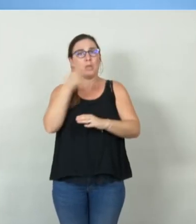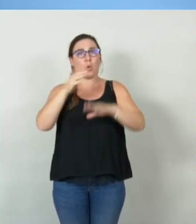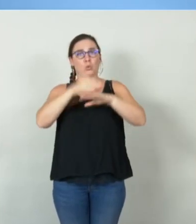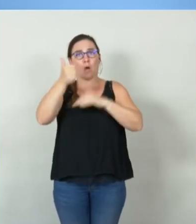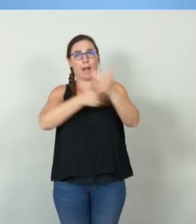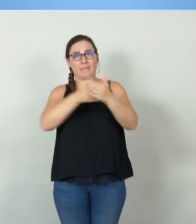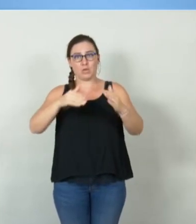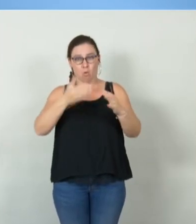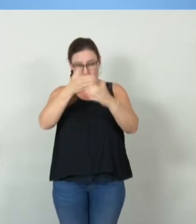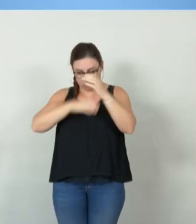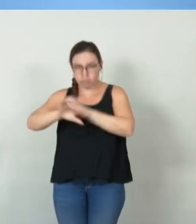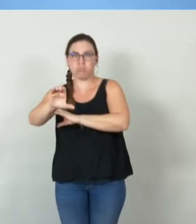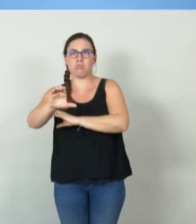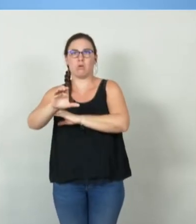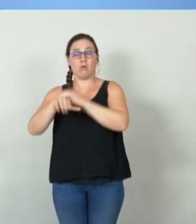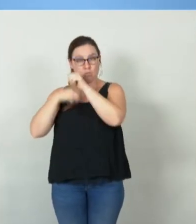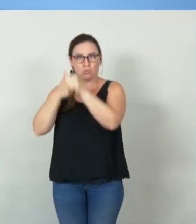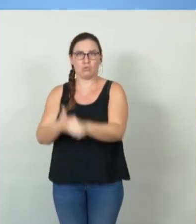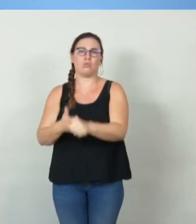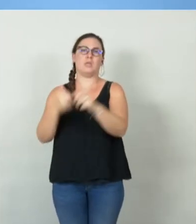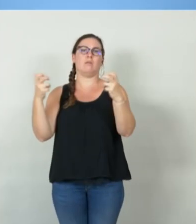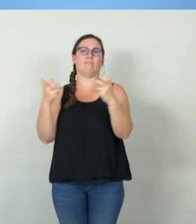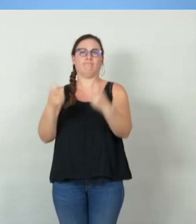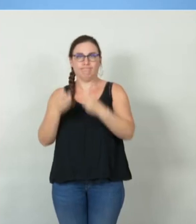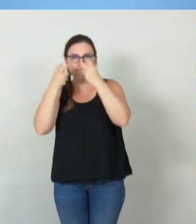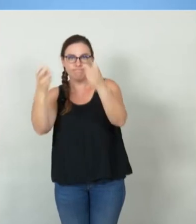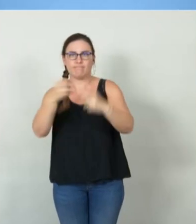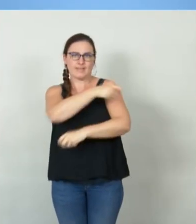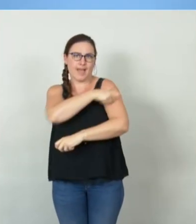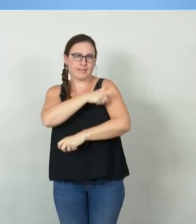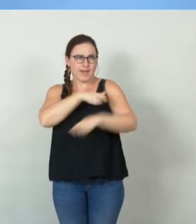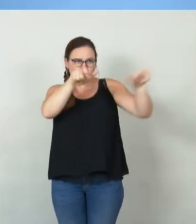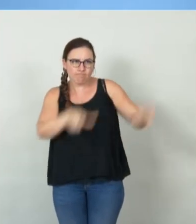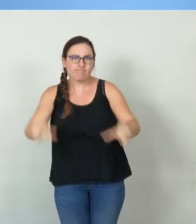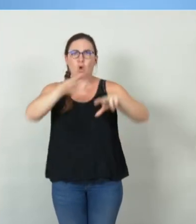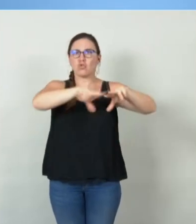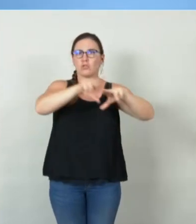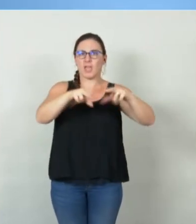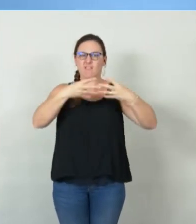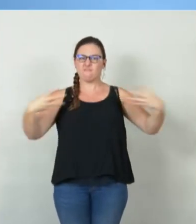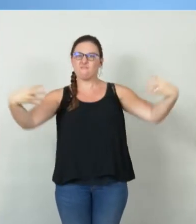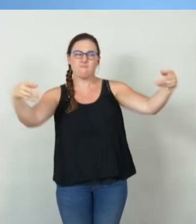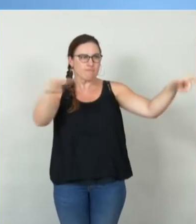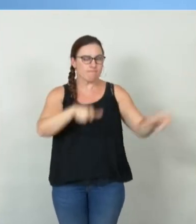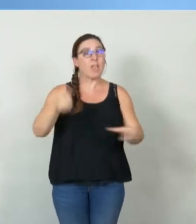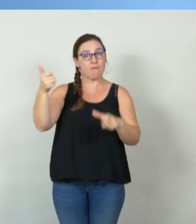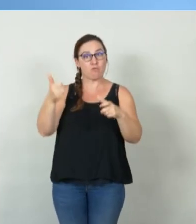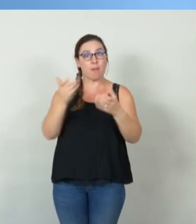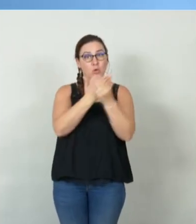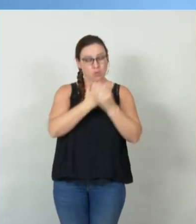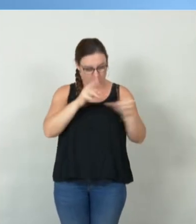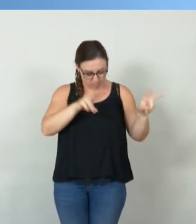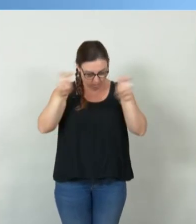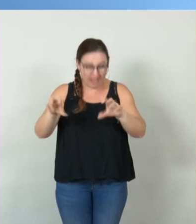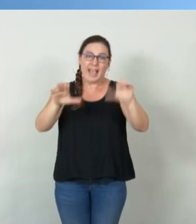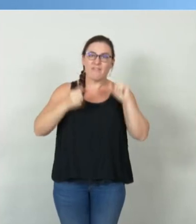sont directement liés à l'augmentation des besoins de gardiennage des chantiers afin je cite votre document d'éviter